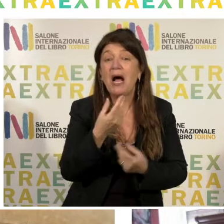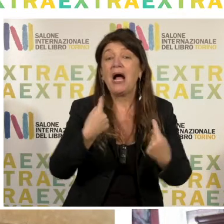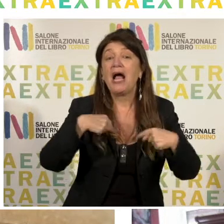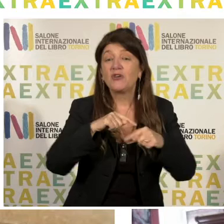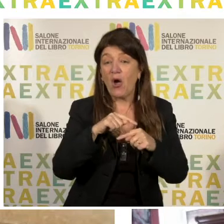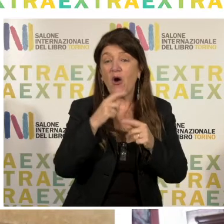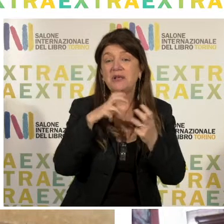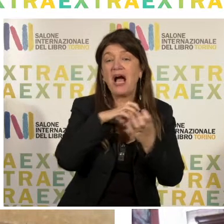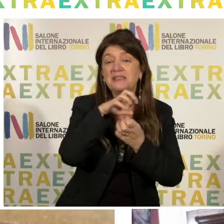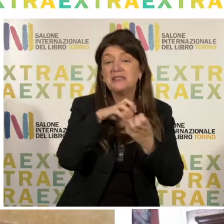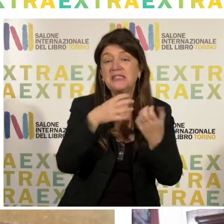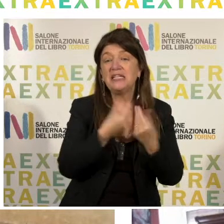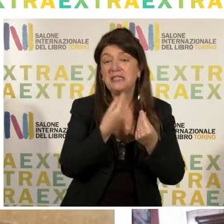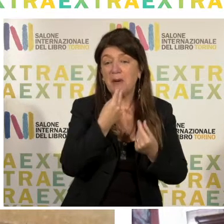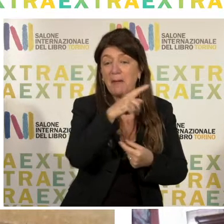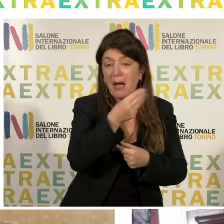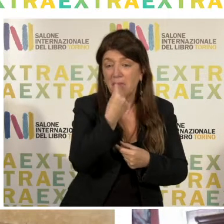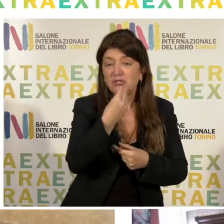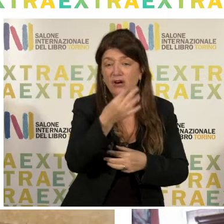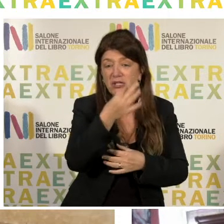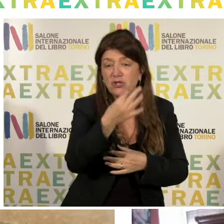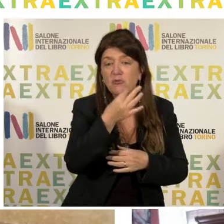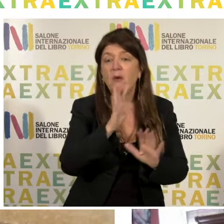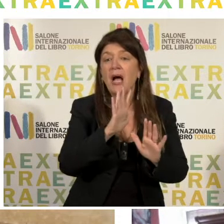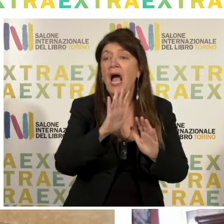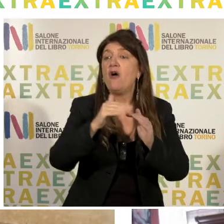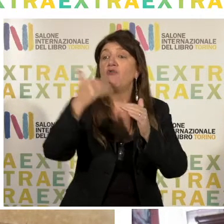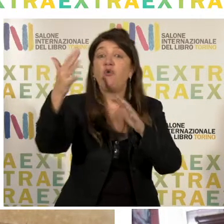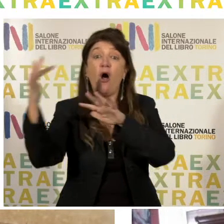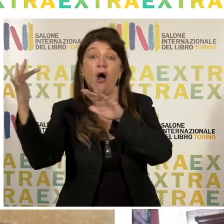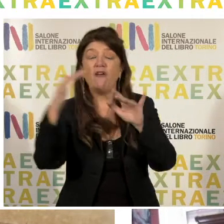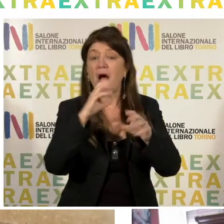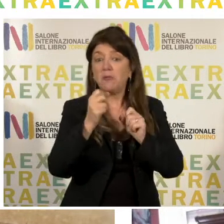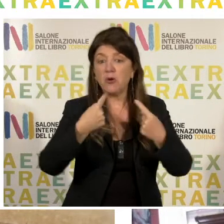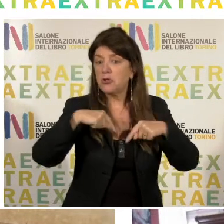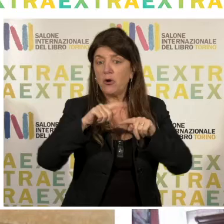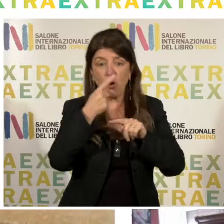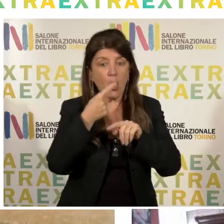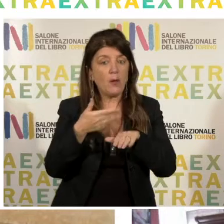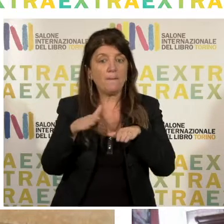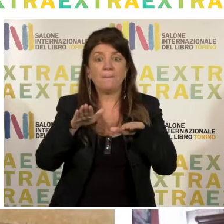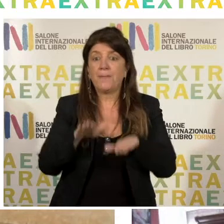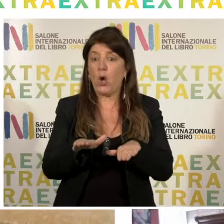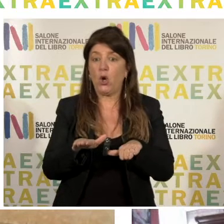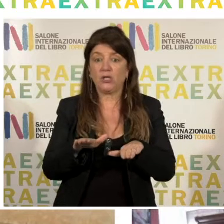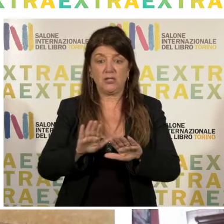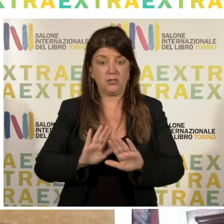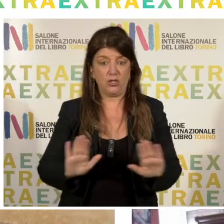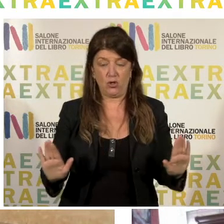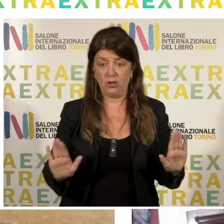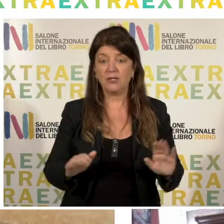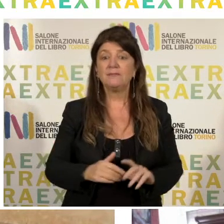ambiente intellettuale. Eravamo completamente al riparo. Lei mi ha raccontato una volta che suo fratello gemello